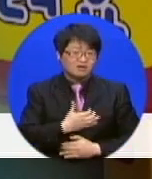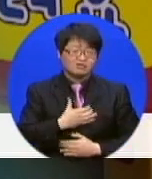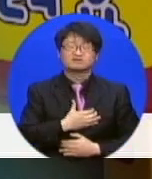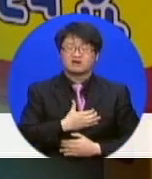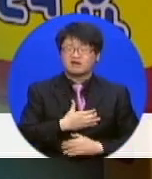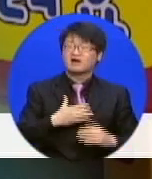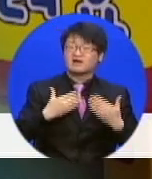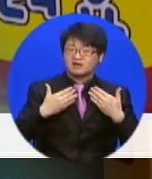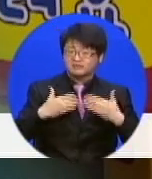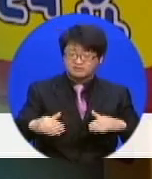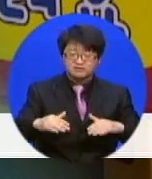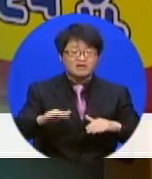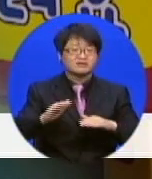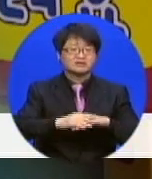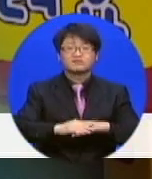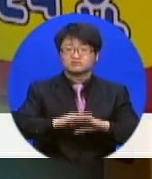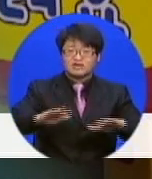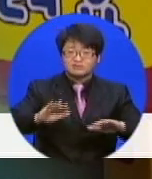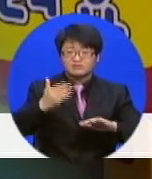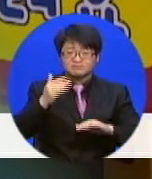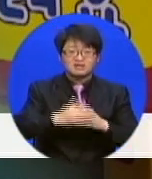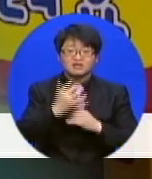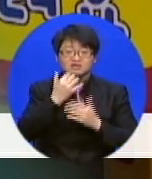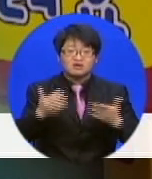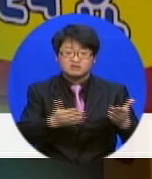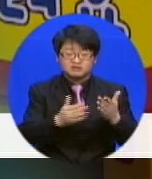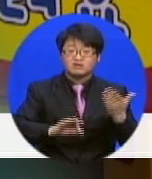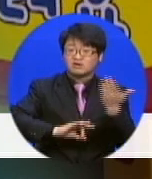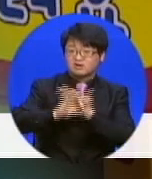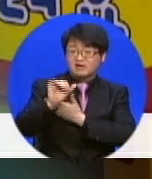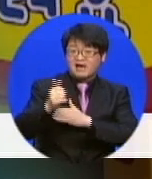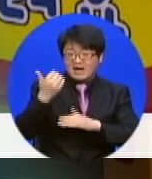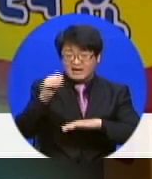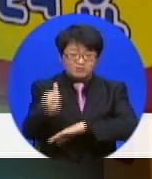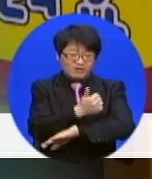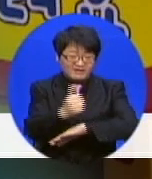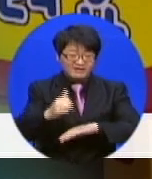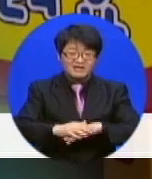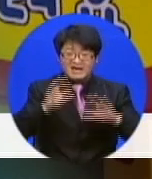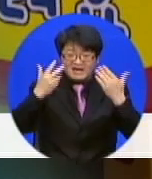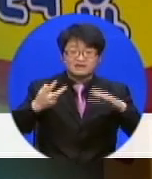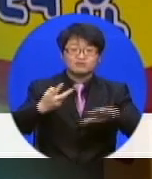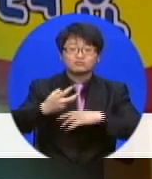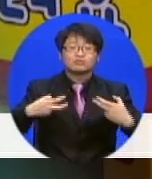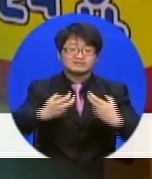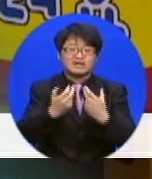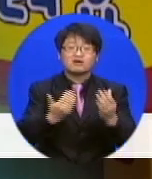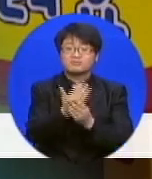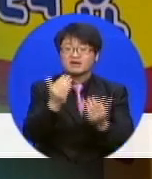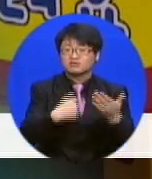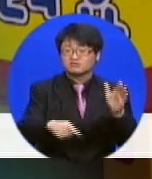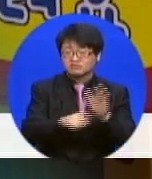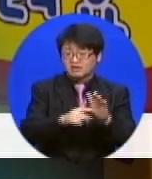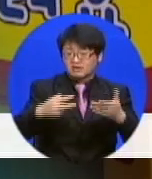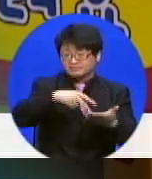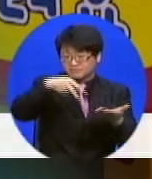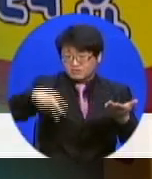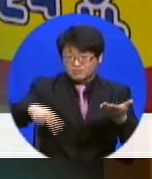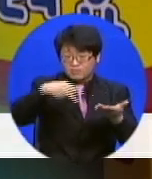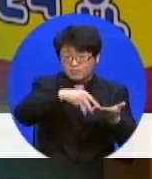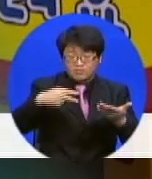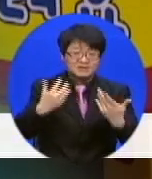한시름 놓으셔도 될 것 같습니다. 경기도에서는 등하굣길에 발생하는 어린이 교통사고를 예방하기 위해서 승하차